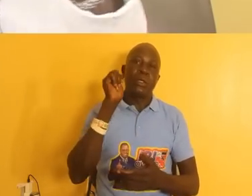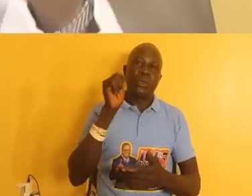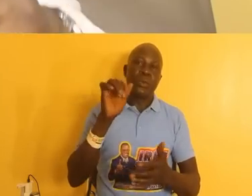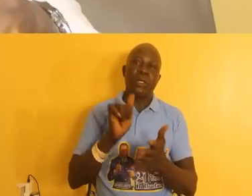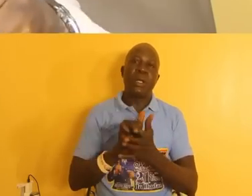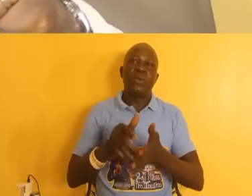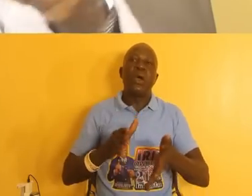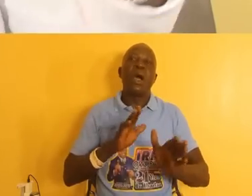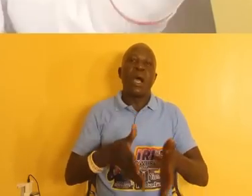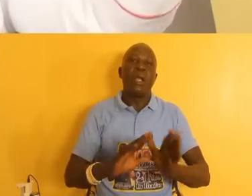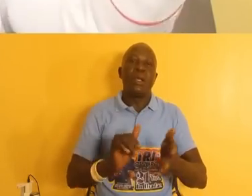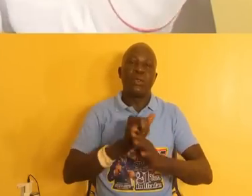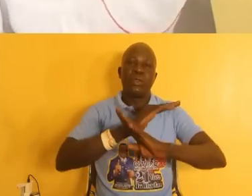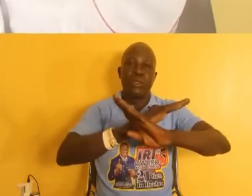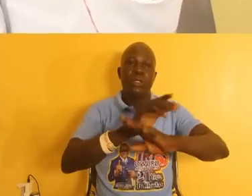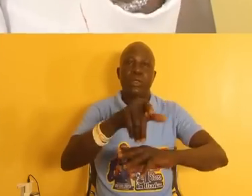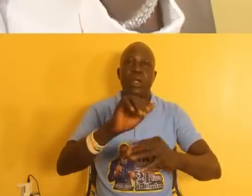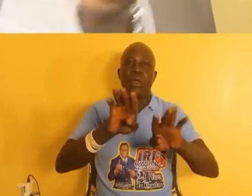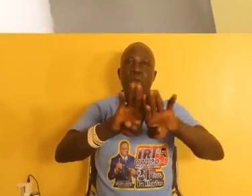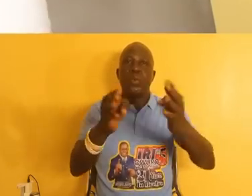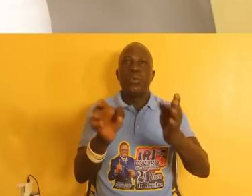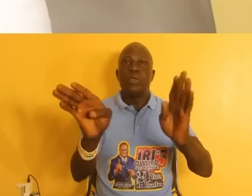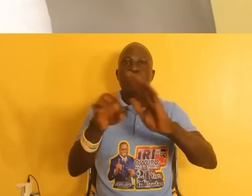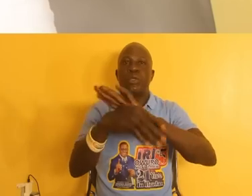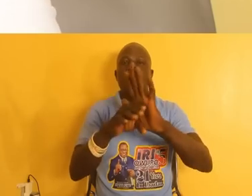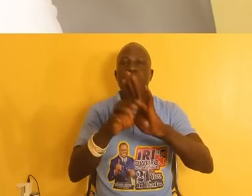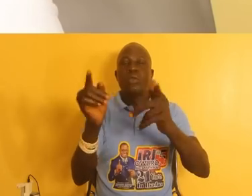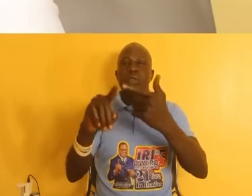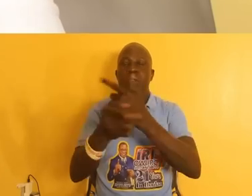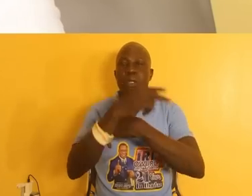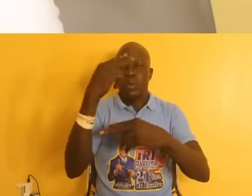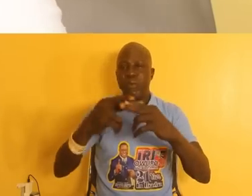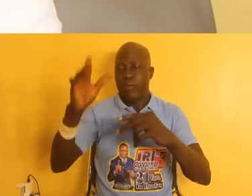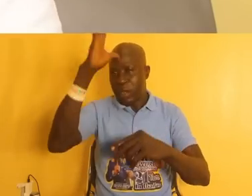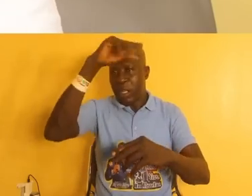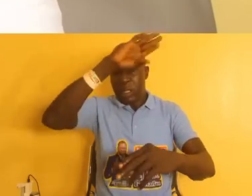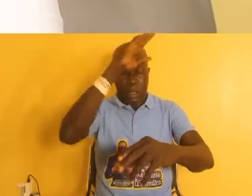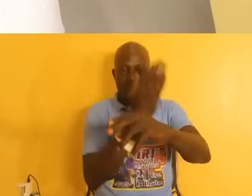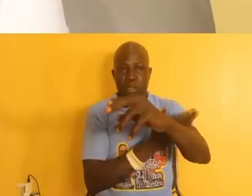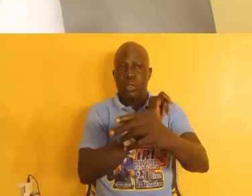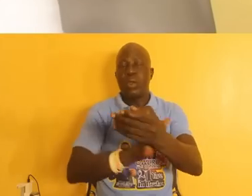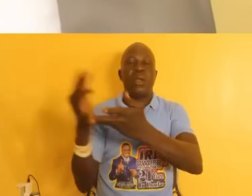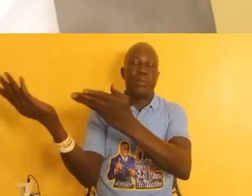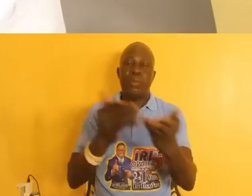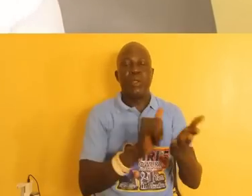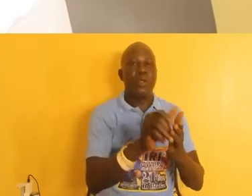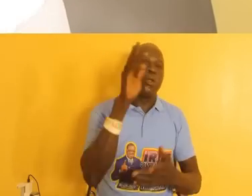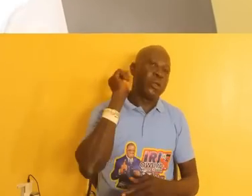wọ́n jẹun láti yọ. The testimony they delay you with. Àṣìlẹ̀kọ̀ ẹ̀ lónìí. We open the door today. Ní orúkọ abátọ́mọ́ tèmi. In the name of the Father. Oya lọ mú ẹ̀rí rẹ